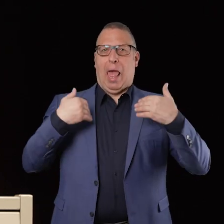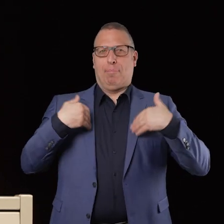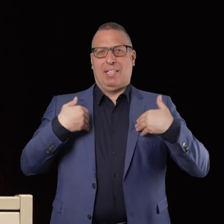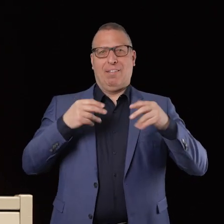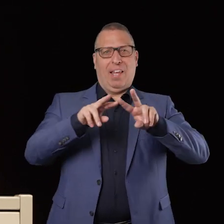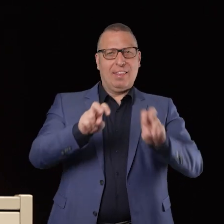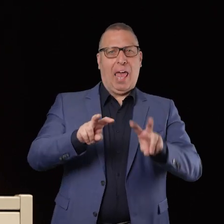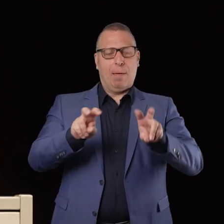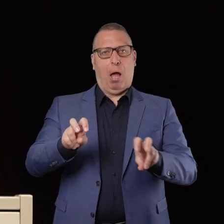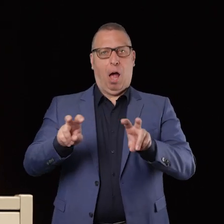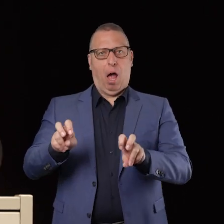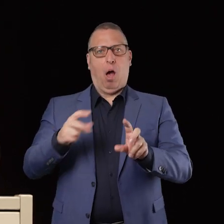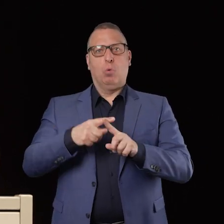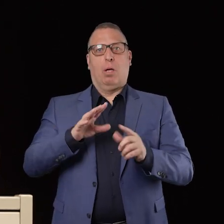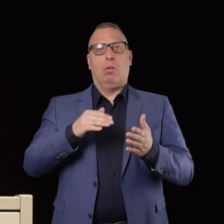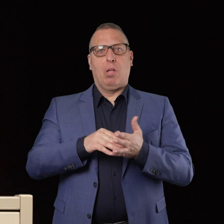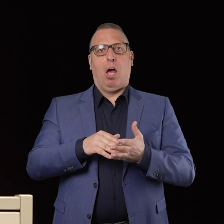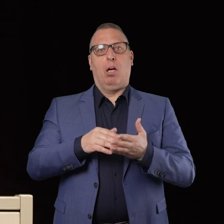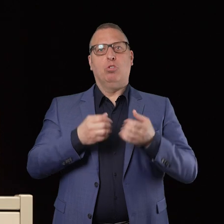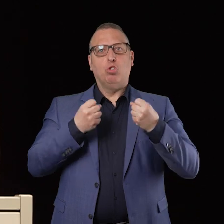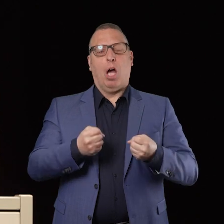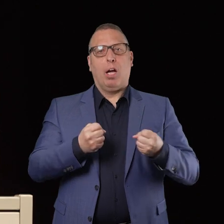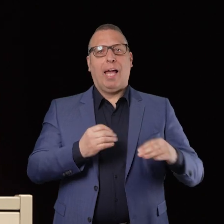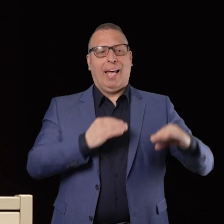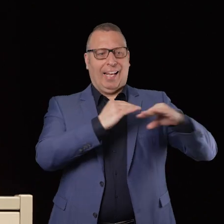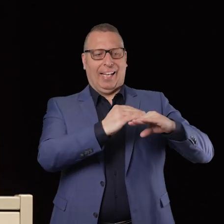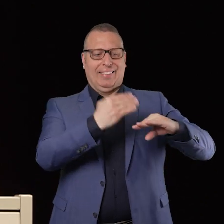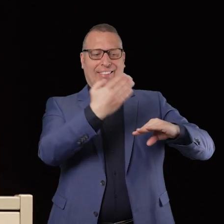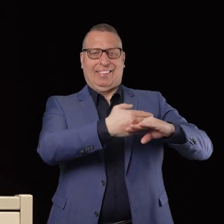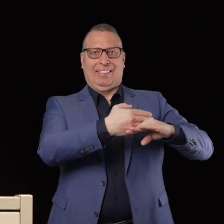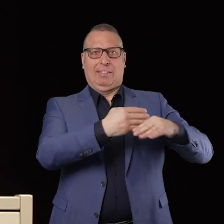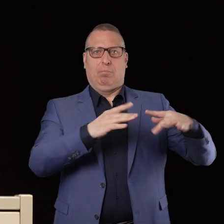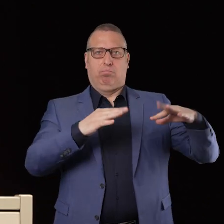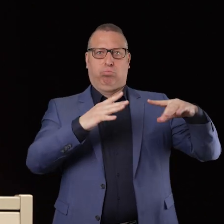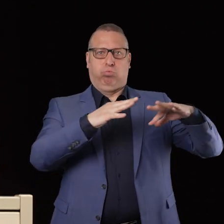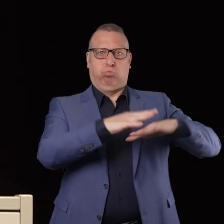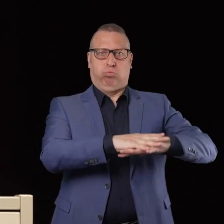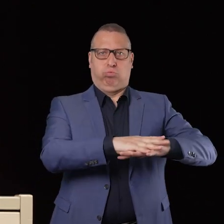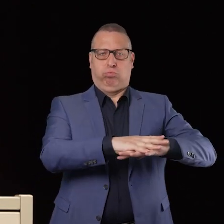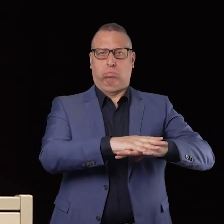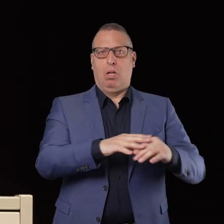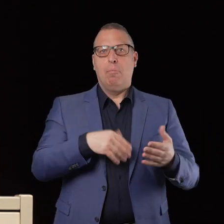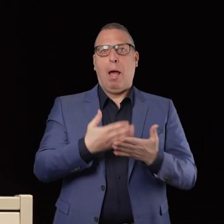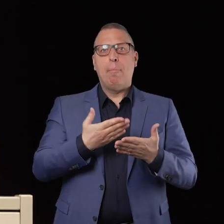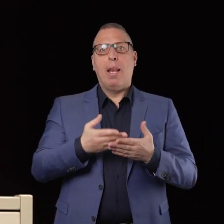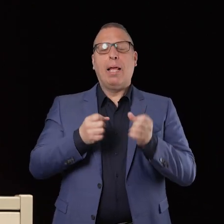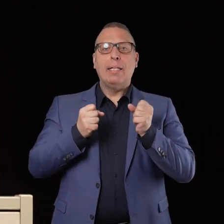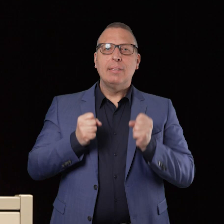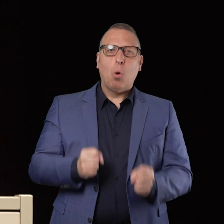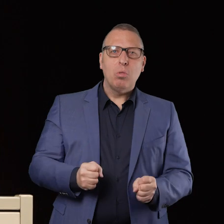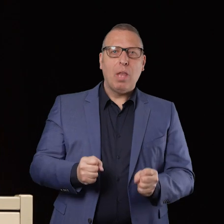Lebensbereiche und führten zu einer starken grenzüberschreitenden Verflechtung, unter anderem